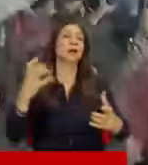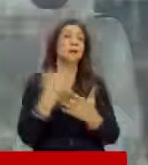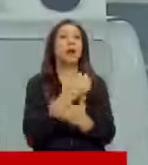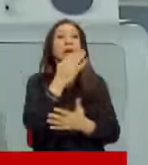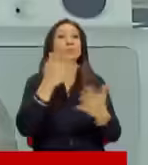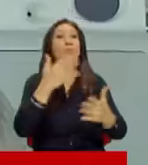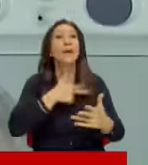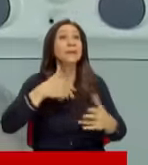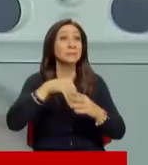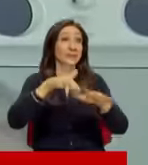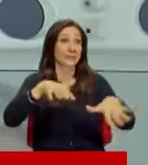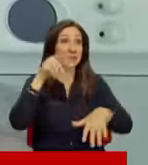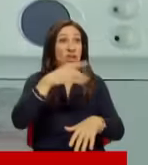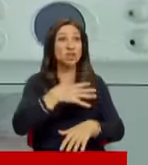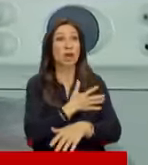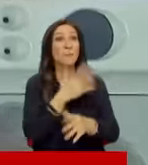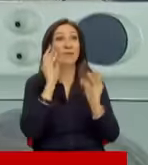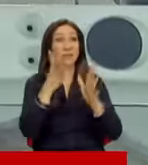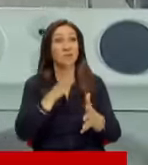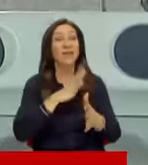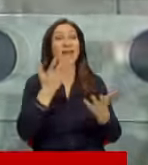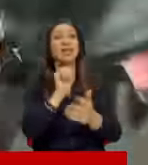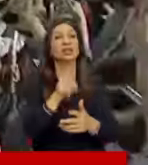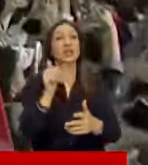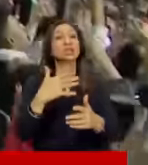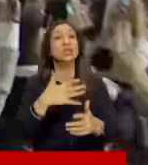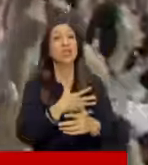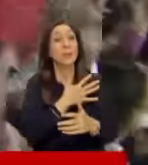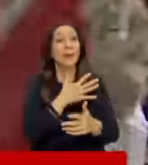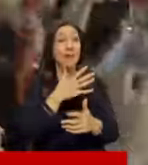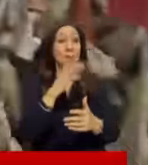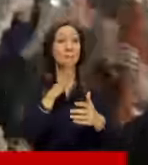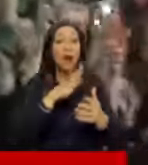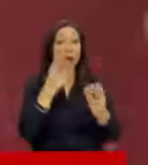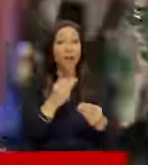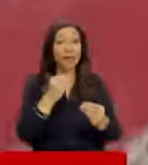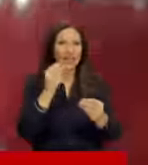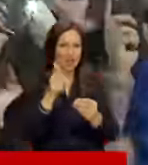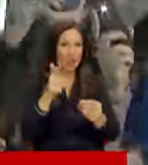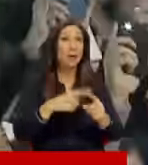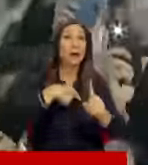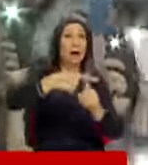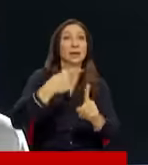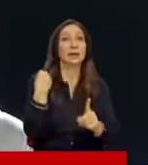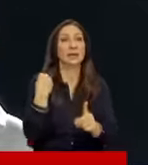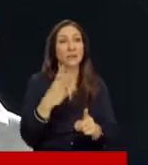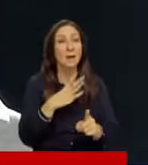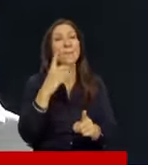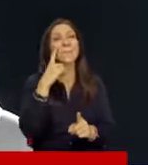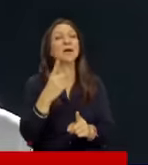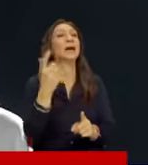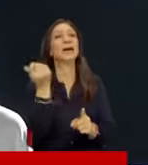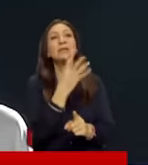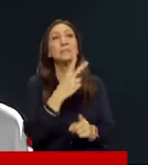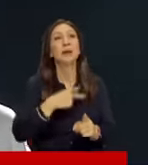Büyükşehir Belediye Meclisi'nde de CHP çoğunluğu kazandı ve ilçeler CHP mevcut ilçelerin üzerine yeni ilçeler ekledi. Bakın